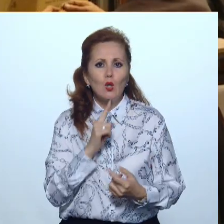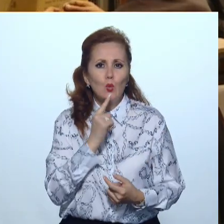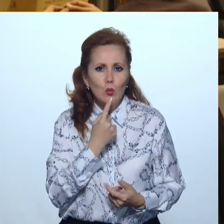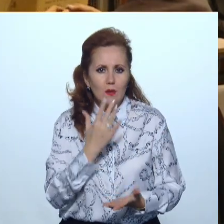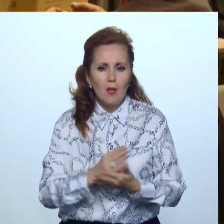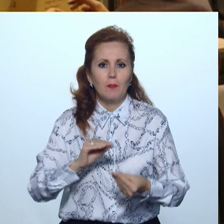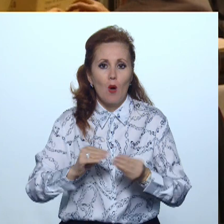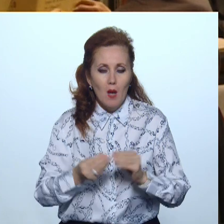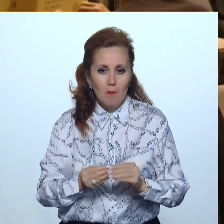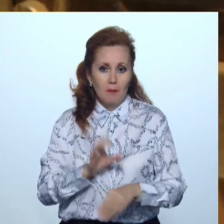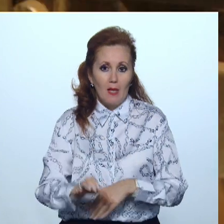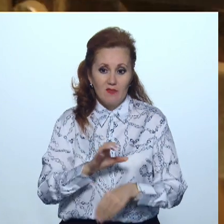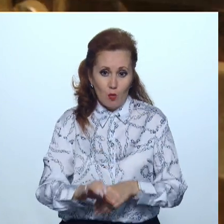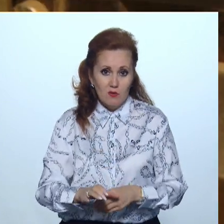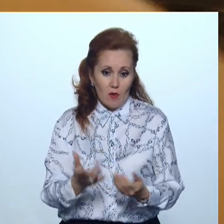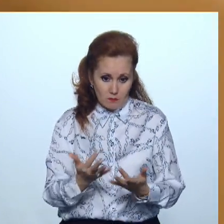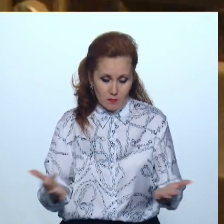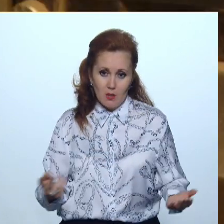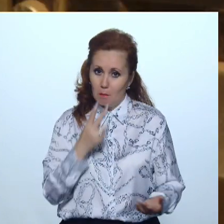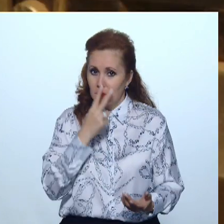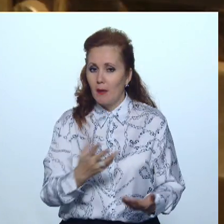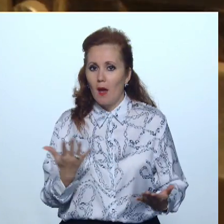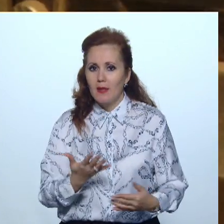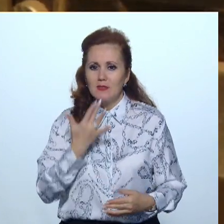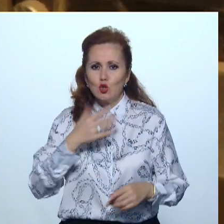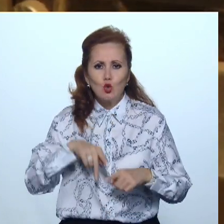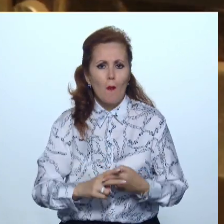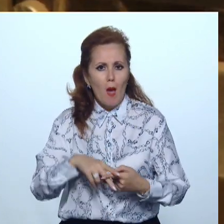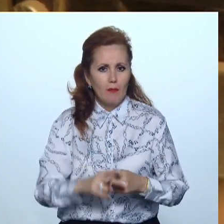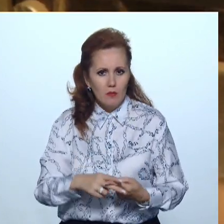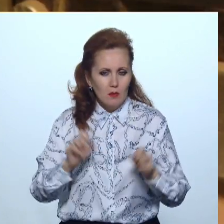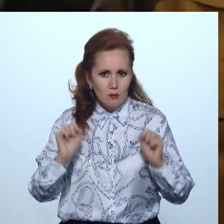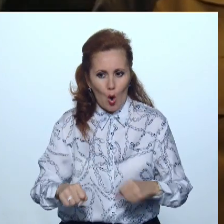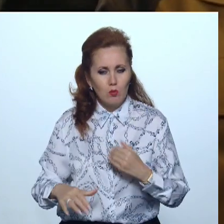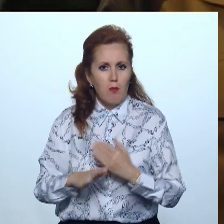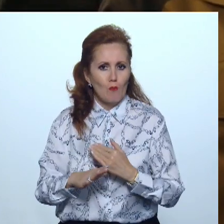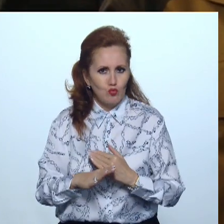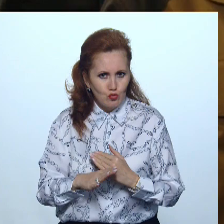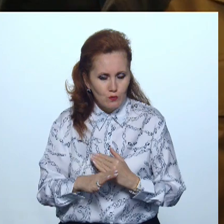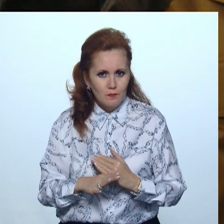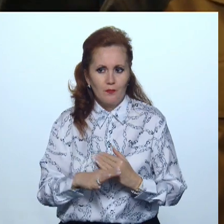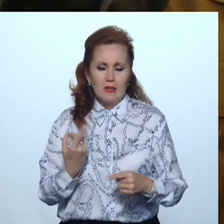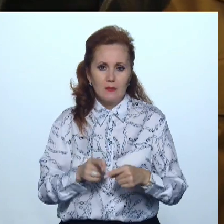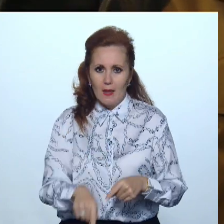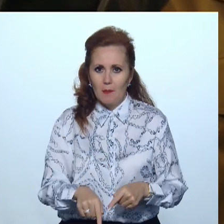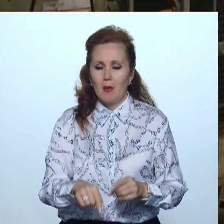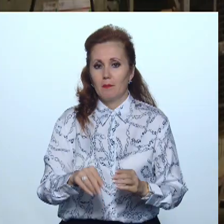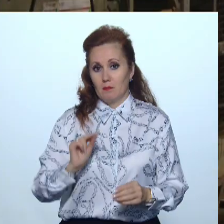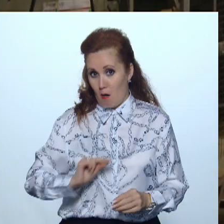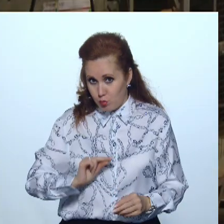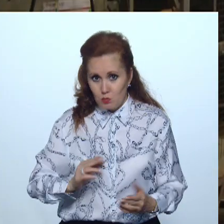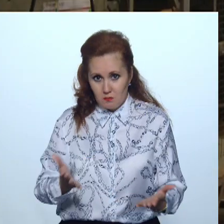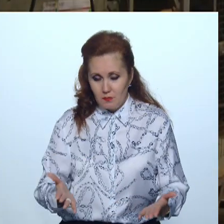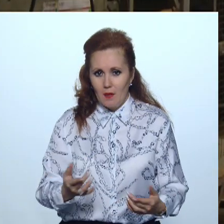процессе производства продукта и посмотрели, какие инструменты бережливого производства смогут помочь как раз с этими проблемами